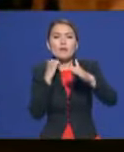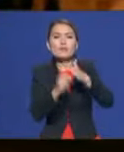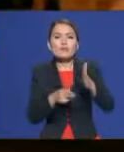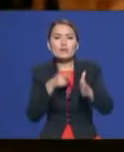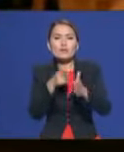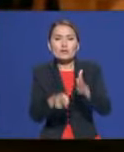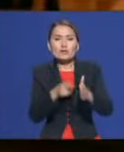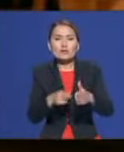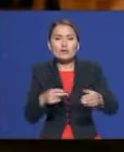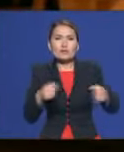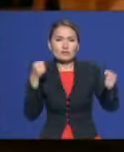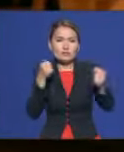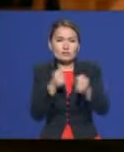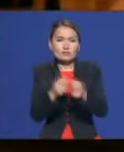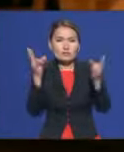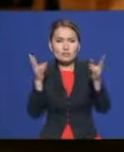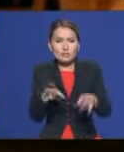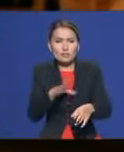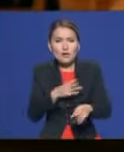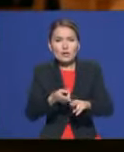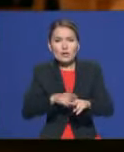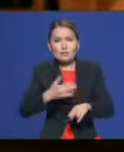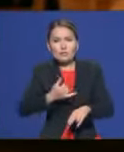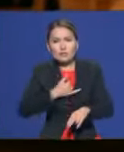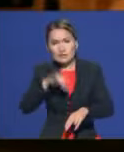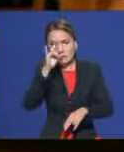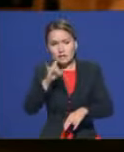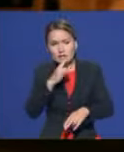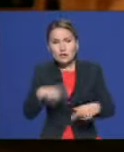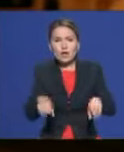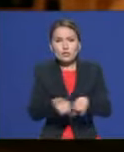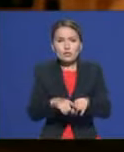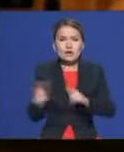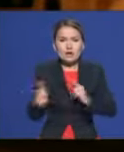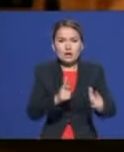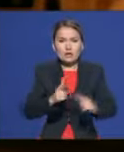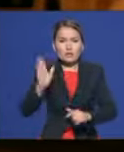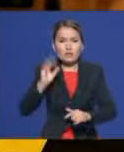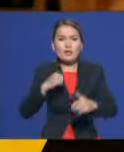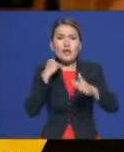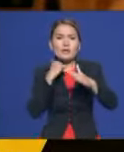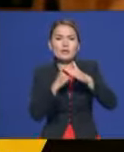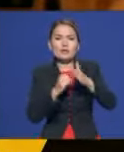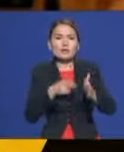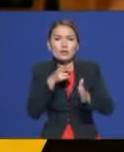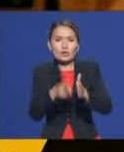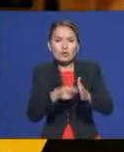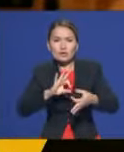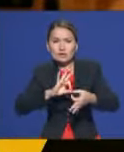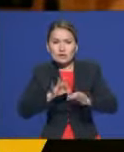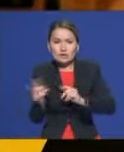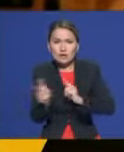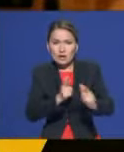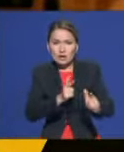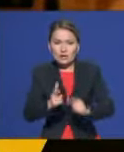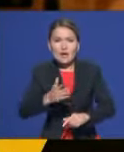де жоспардан тыс тексеру жұмыстары жүргізілген болатын. Ешқандай ақау табылған жоқ. Барлық линия талапқа сай жұмыс істеп тұр. Бұл